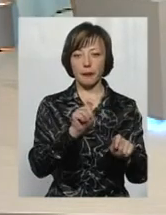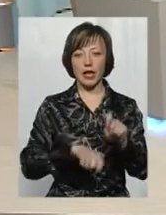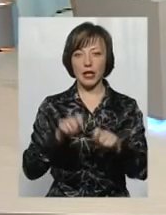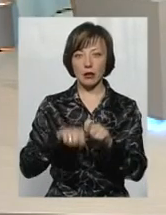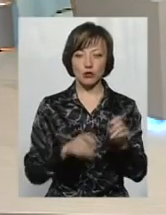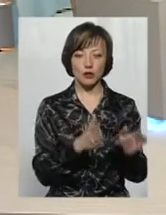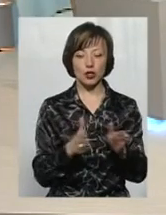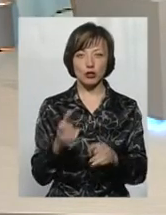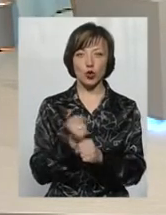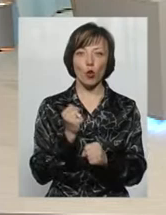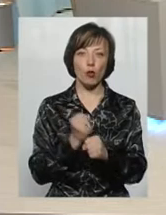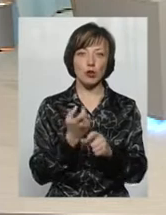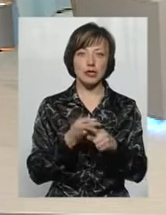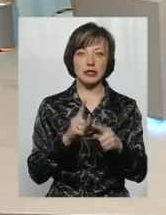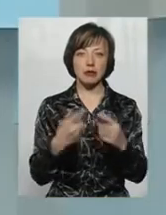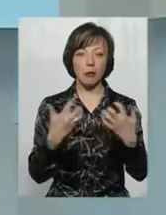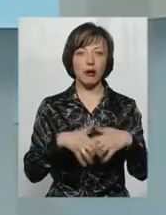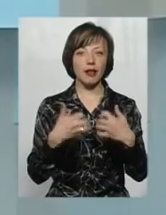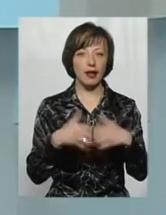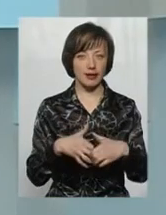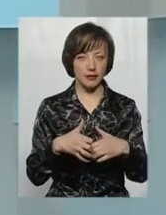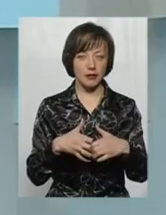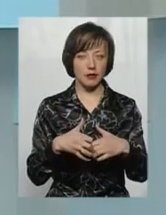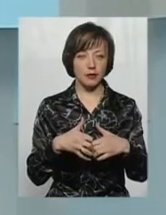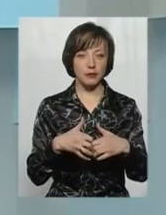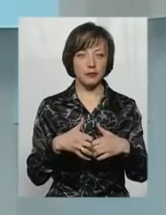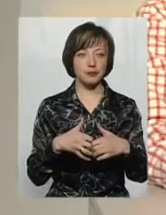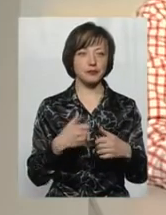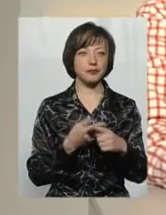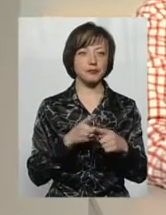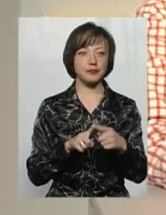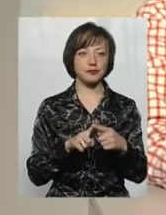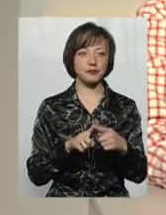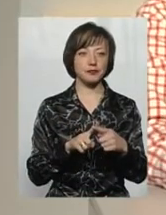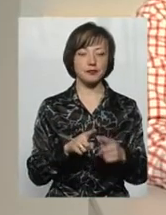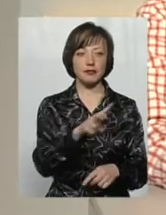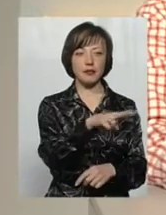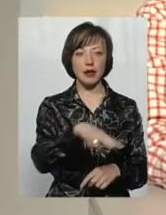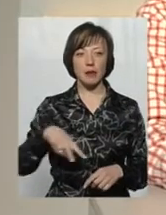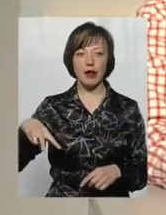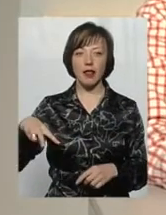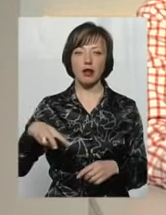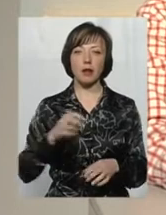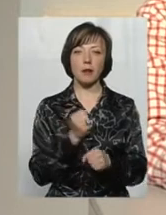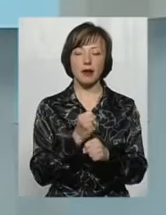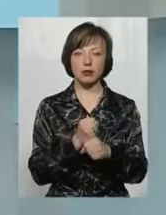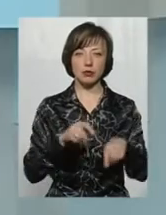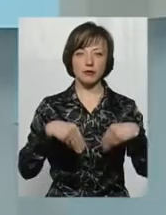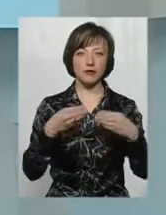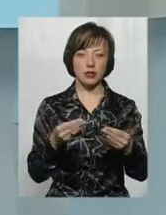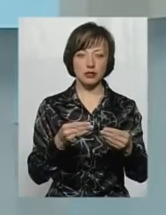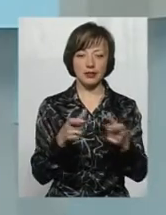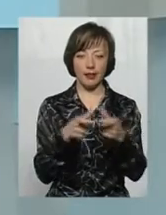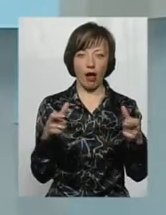режим роботи цих приладів. Ну, з цими приладами в паралельному режимі працює як і видача